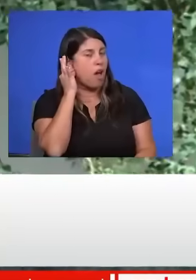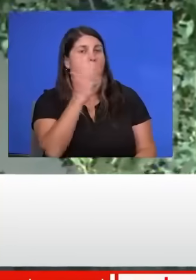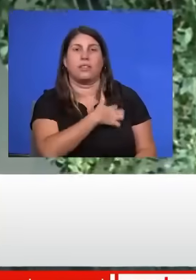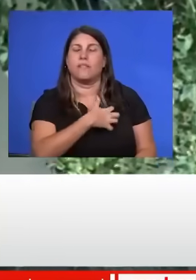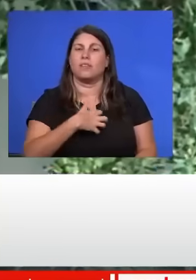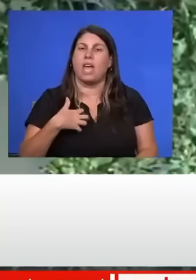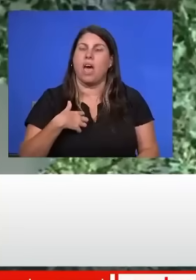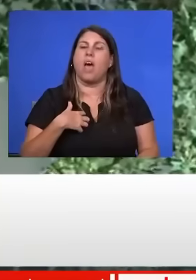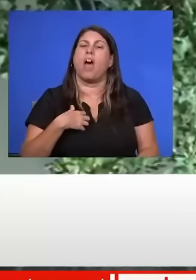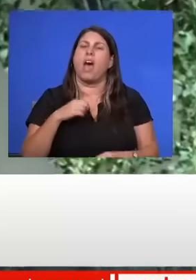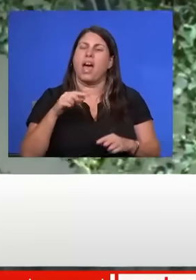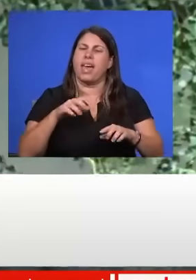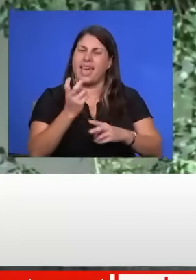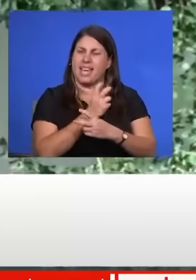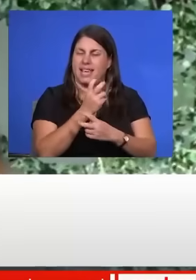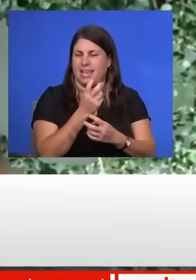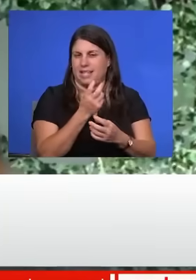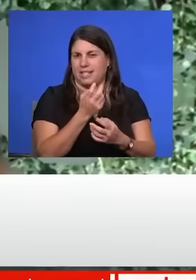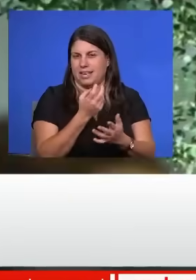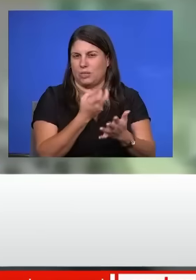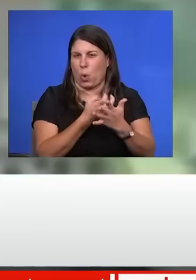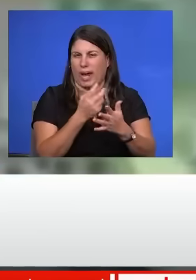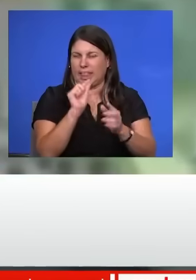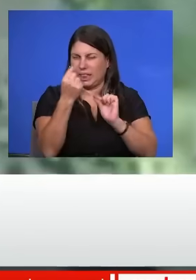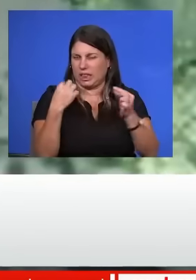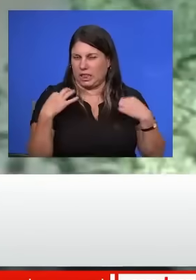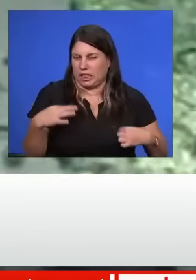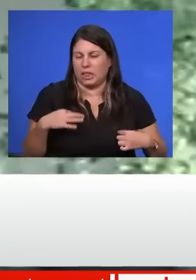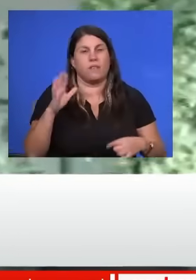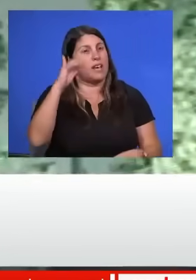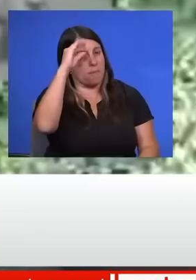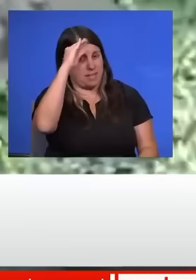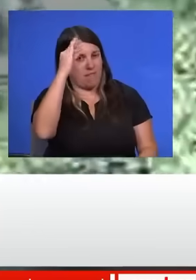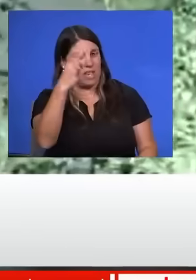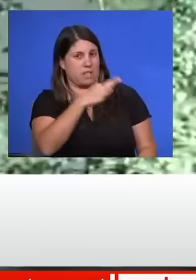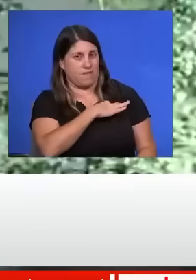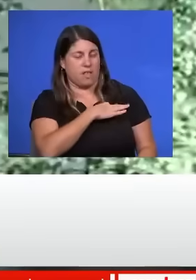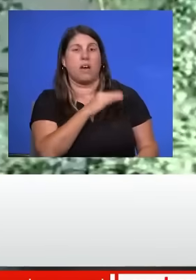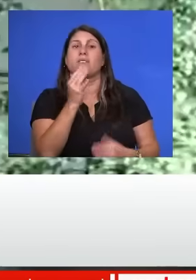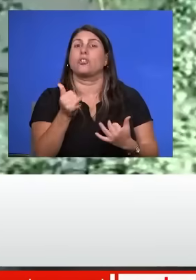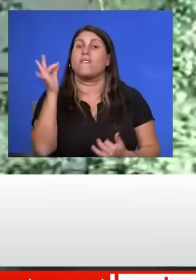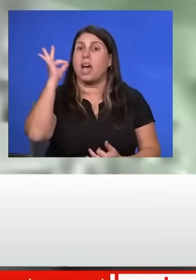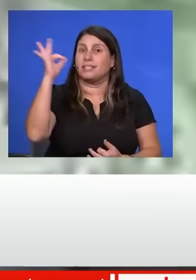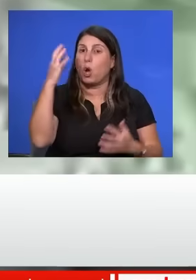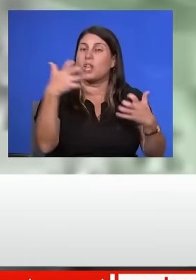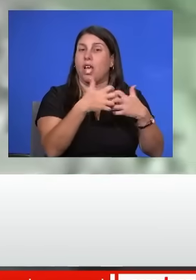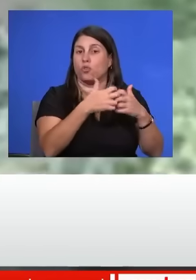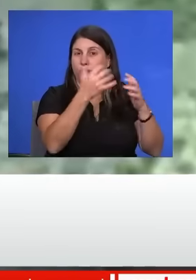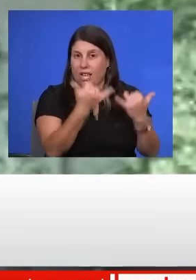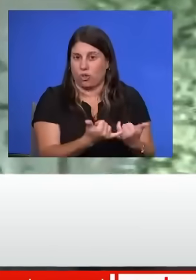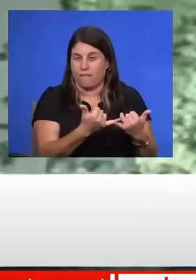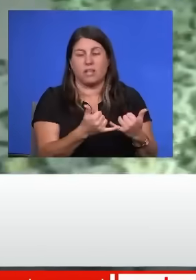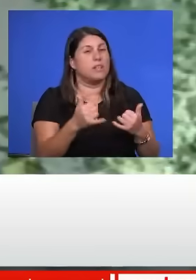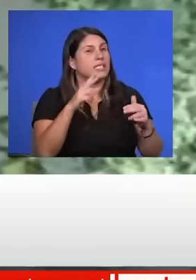זכוכיות וגבר שנפגע מרסיס, זה באזור שלך, ואזעקות לכיוון אשדוד. עכשיו אזעקות צבע אדום